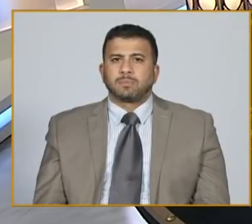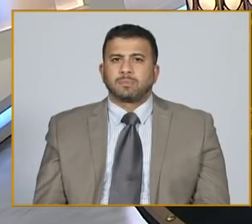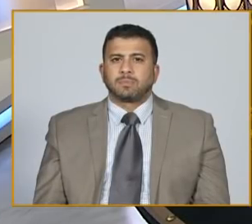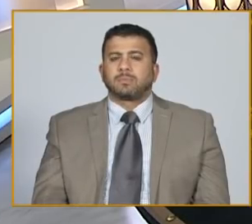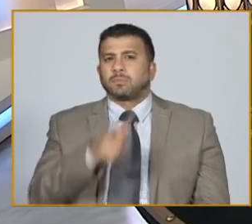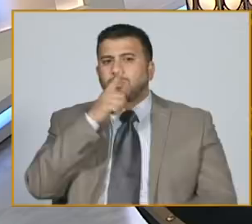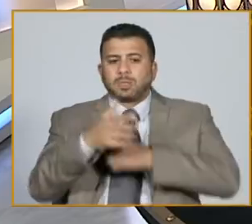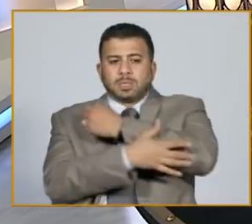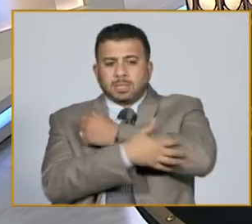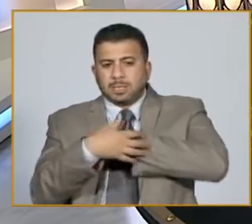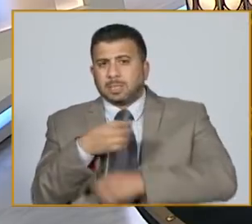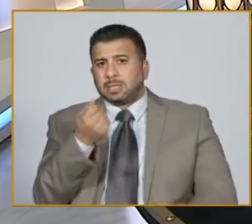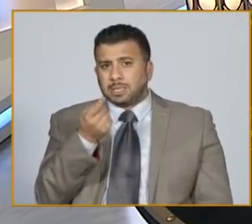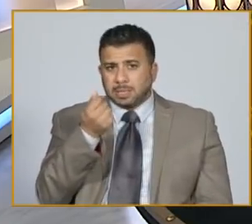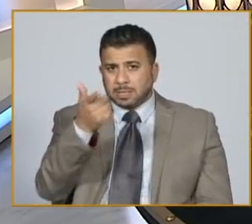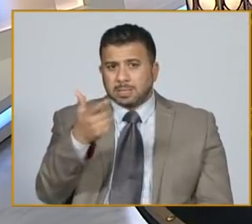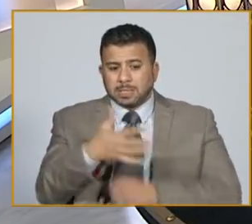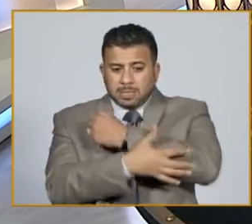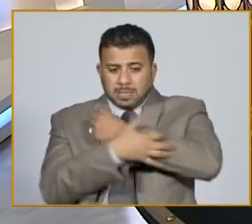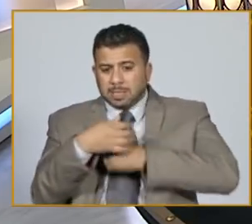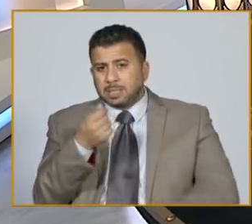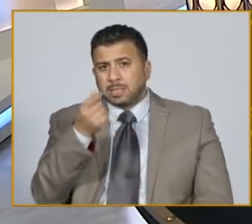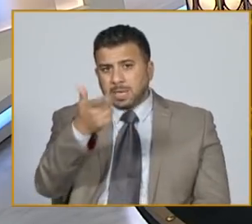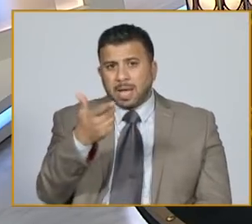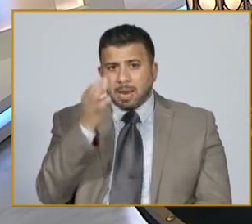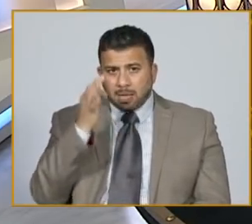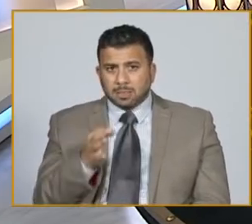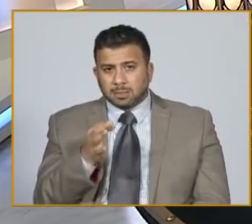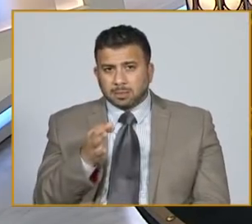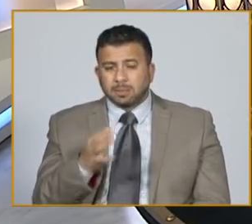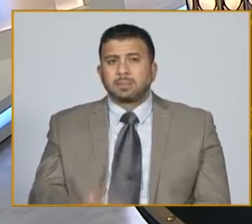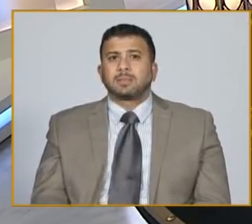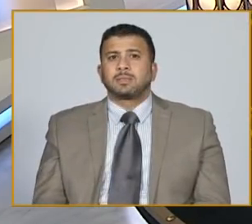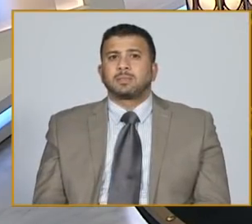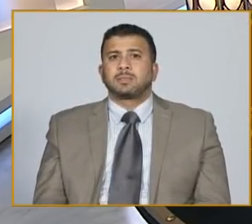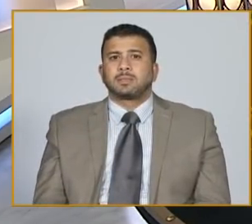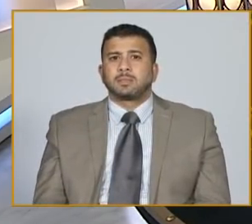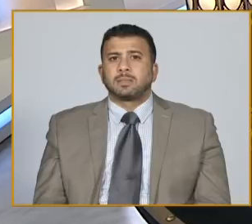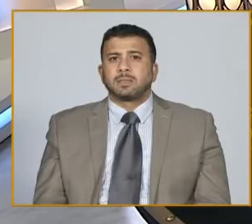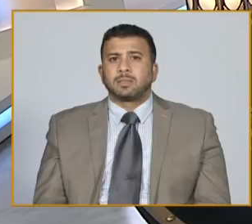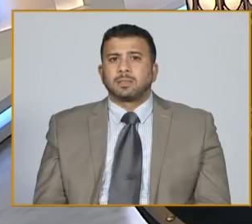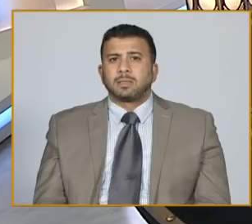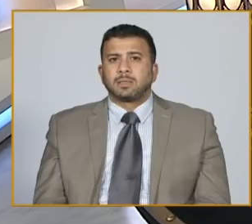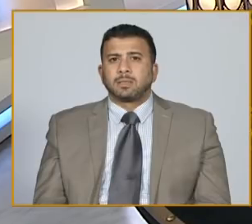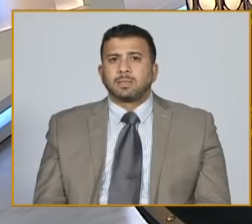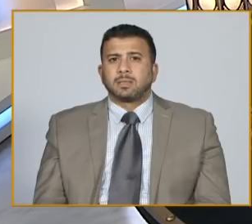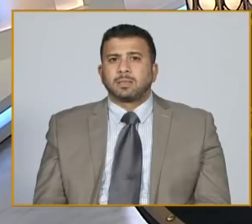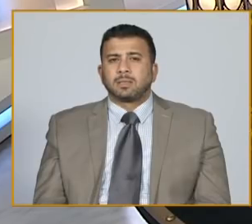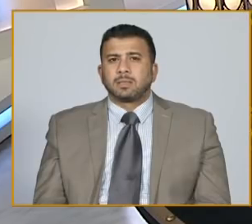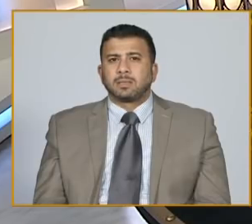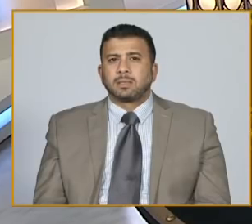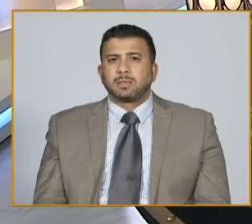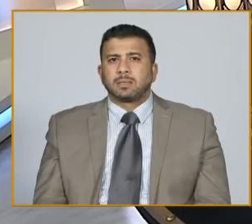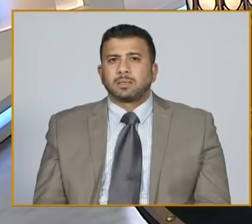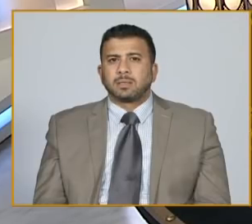عليه الزكاة هل أدفع قصدين يعني مثلا؟ تدفع ماذا؟ قصدين بالاقتصاد يعني قصدين أنطيه